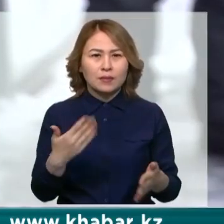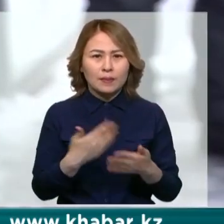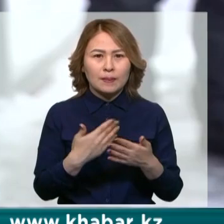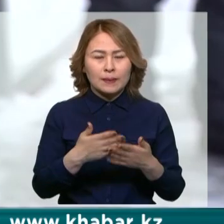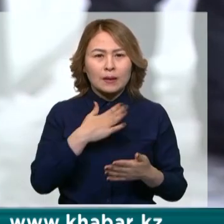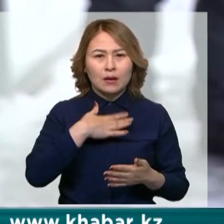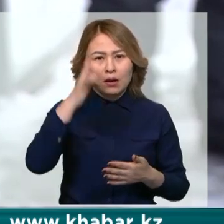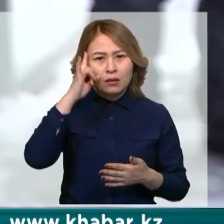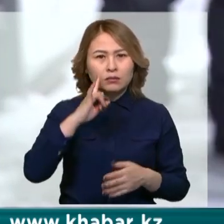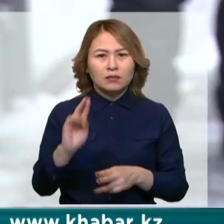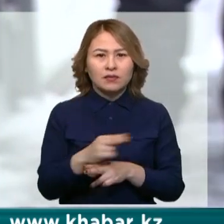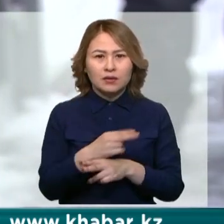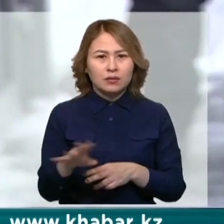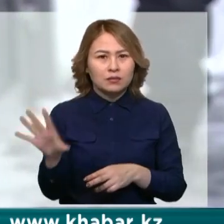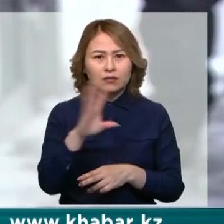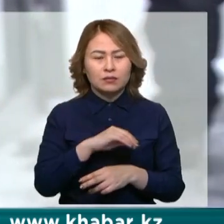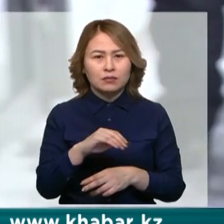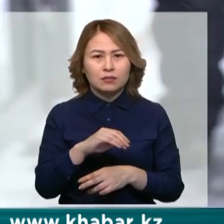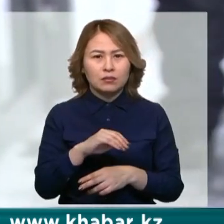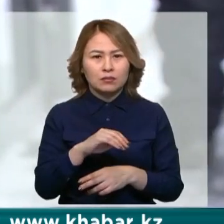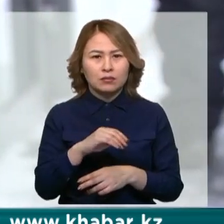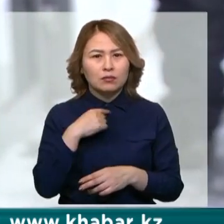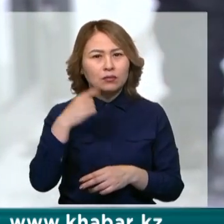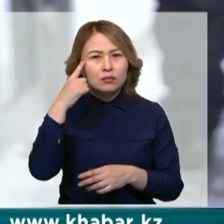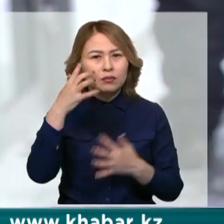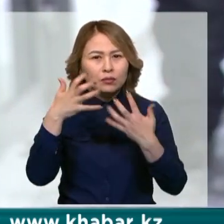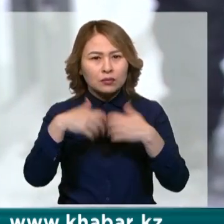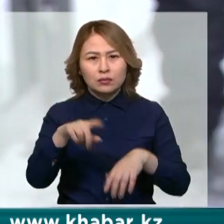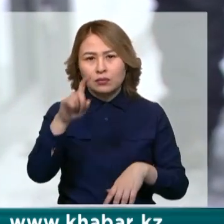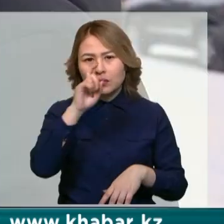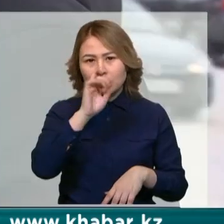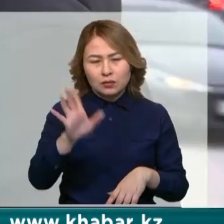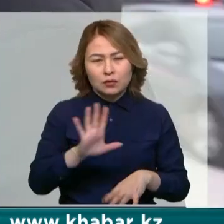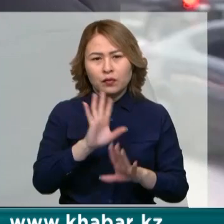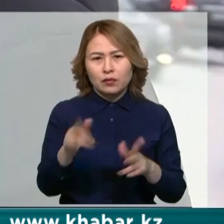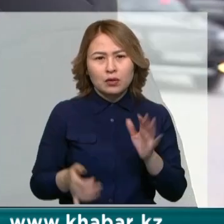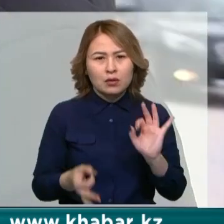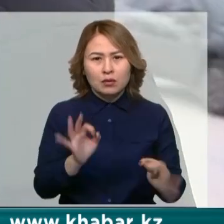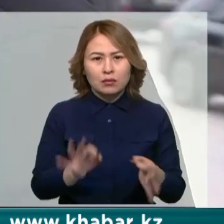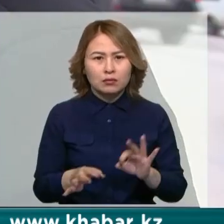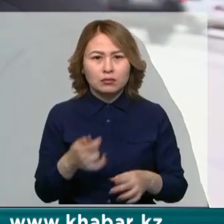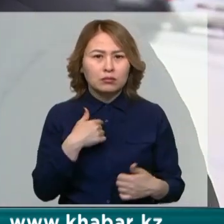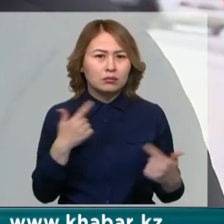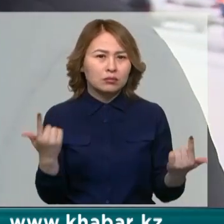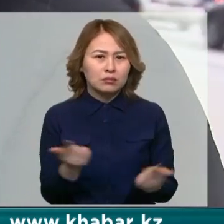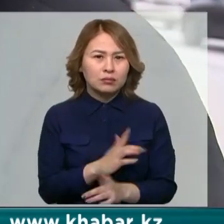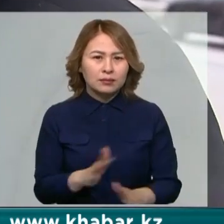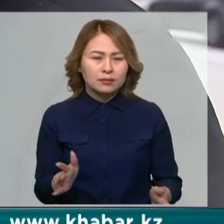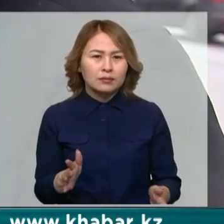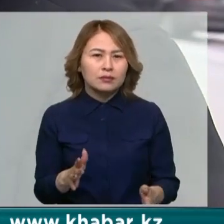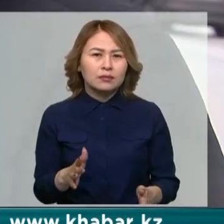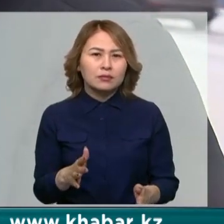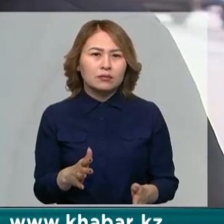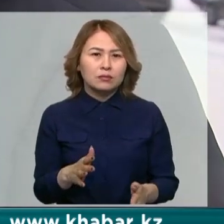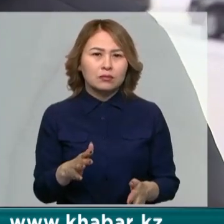біздердің қазақтың балдардың тәрбиесі менің есебім бойынша жаман емес, жақсы. Келіспеймін мен, келіспеймін оған. Бәріміз де